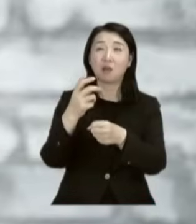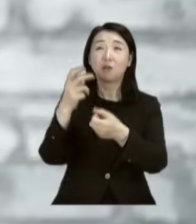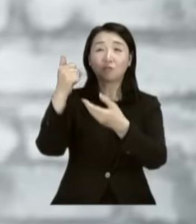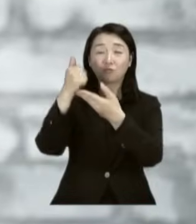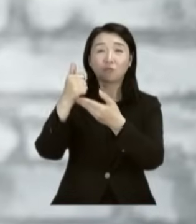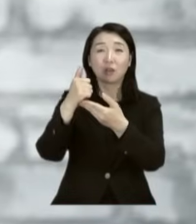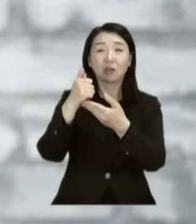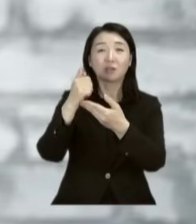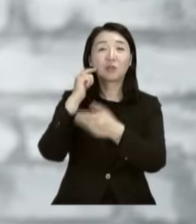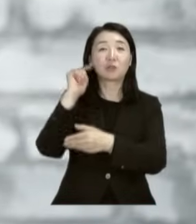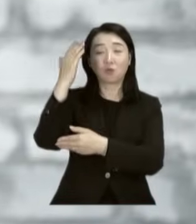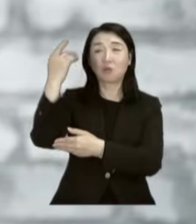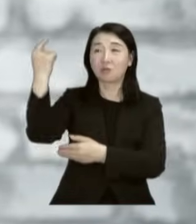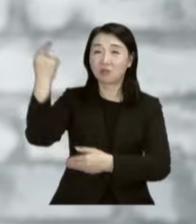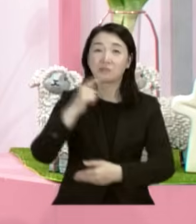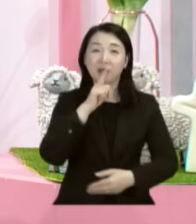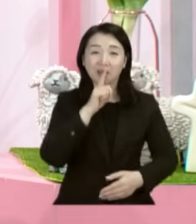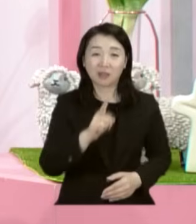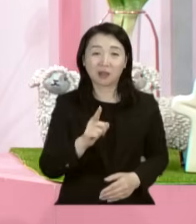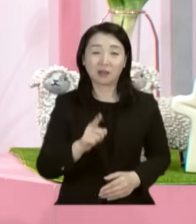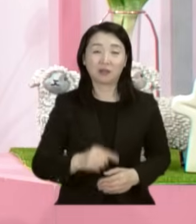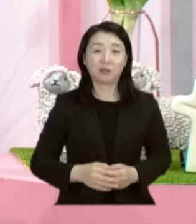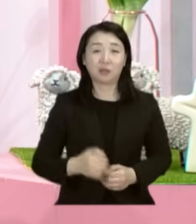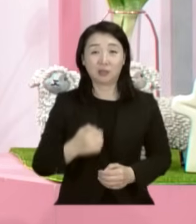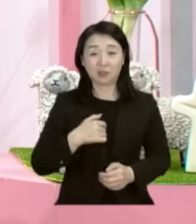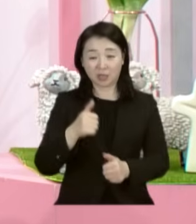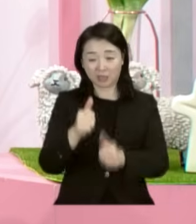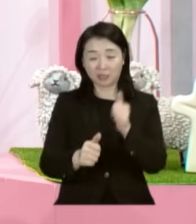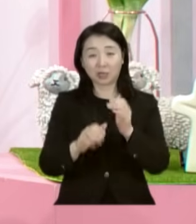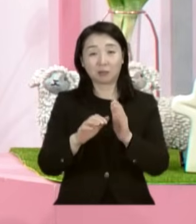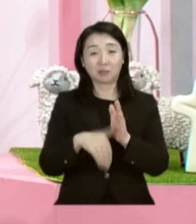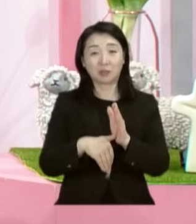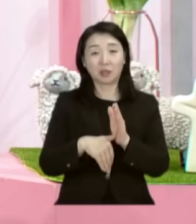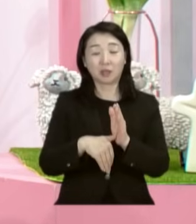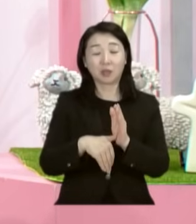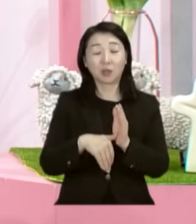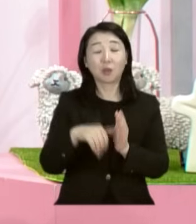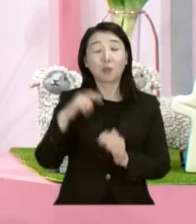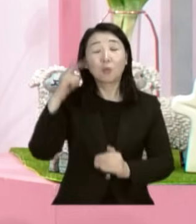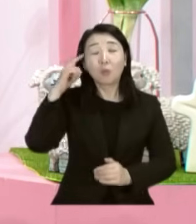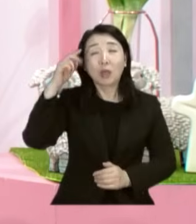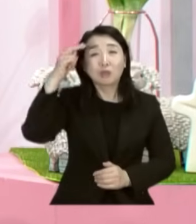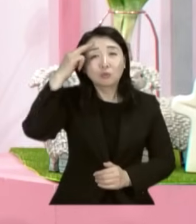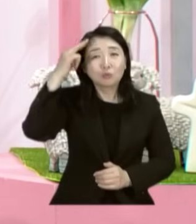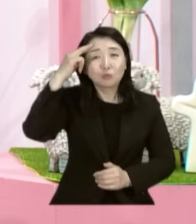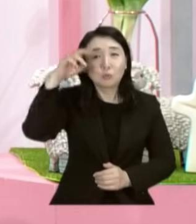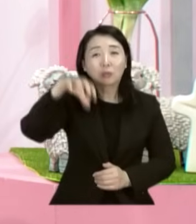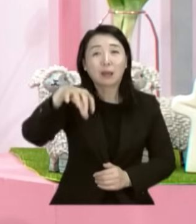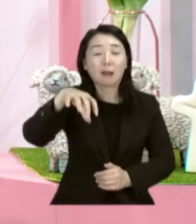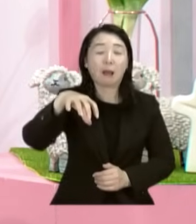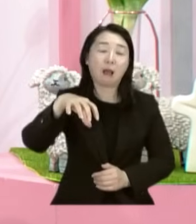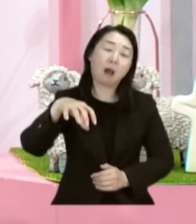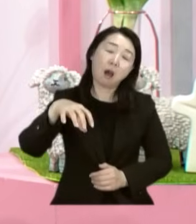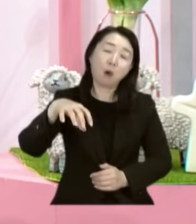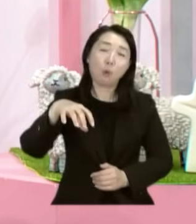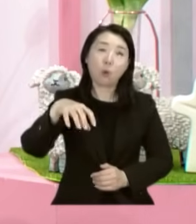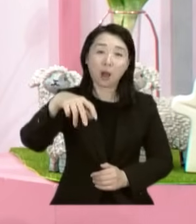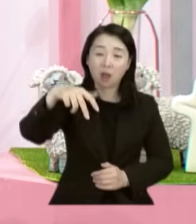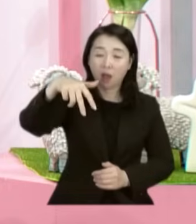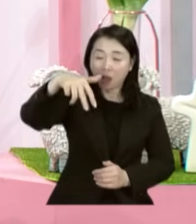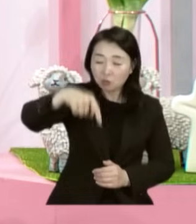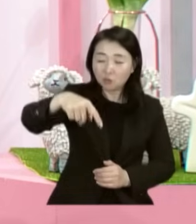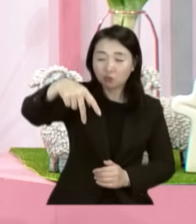음 그리고 이제 제가 그 시합을 하면은 중동 국가들이 지수에서 되게 강해요 이슬람